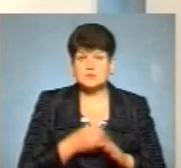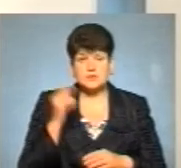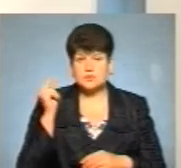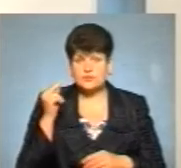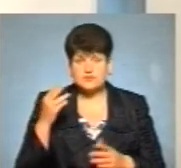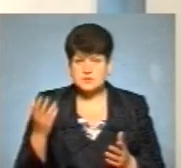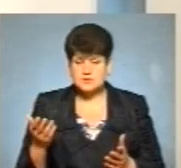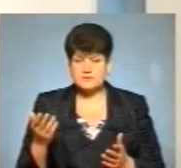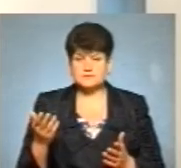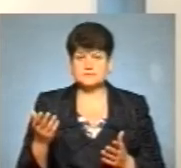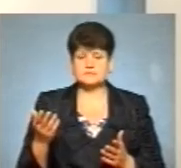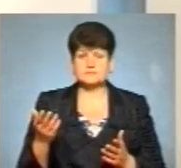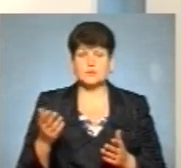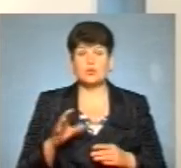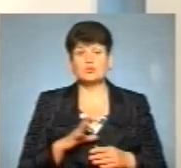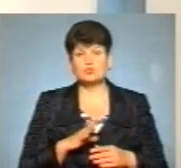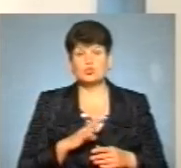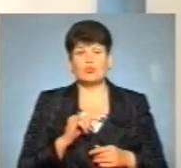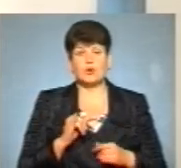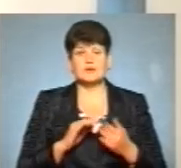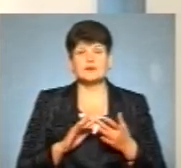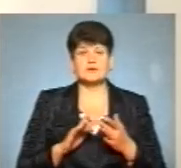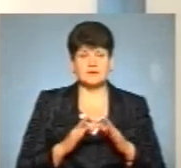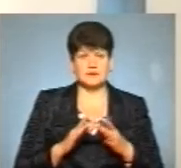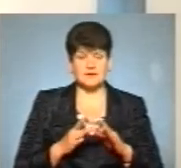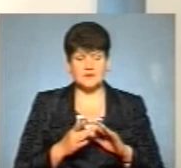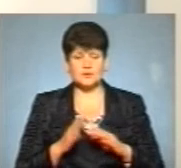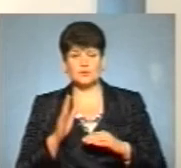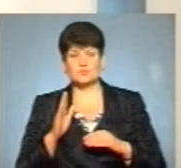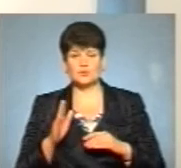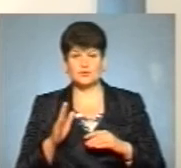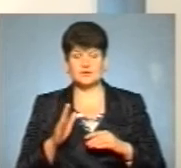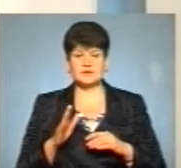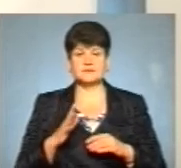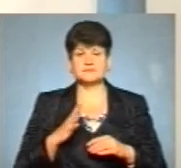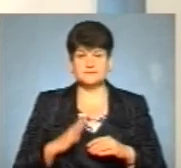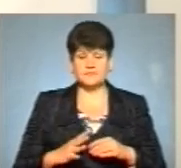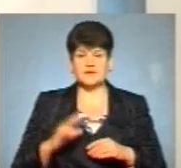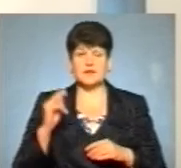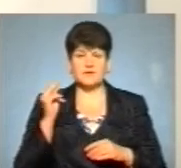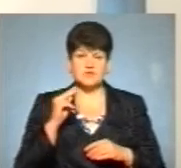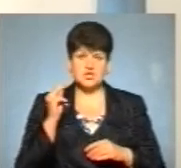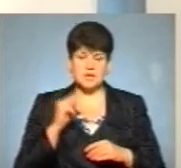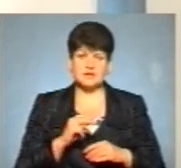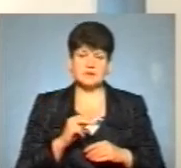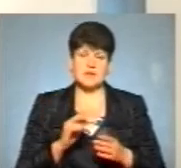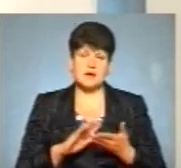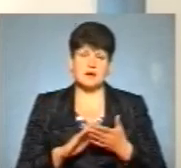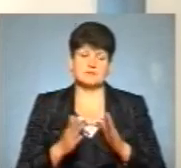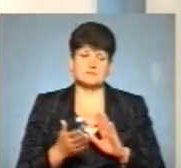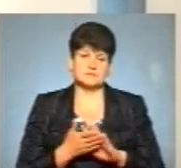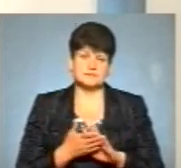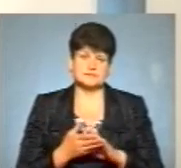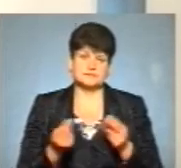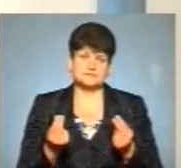довчив, бо був поганий інтернет, то буде змушений навчатися, я думаю, на контрактній формі